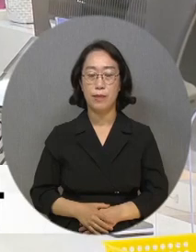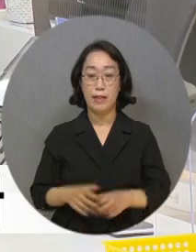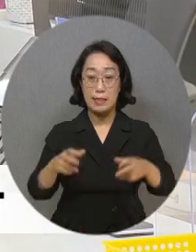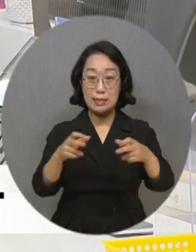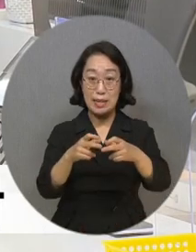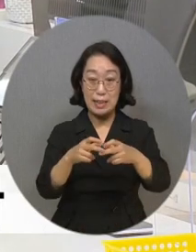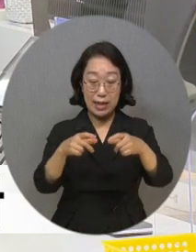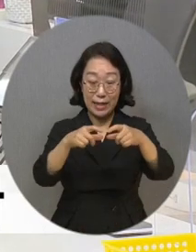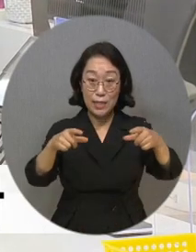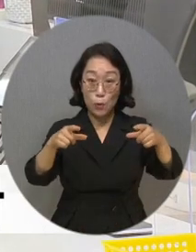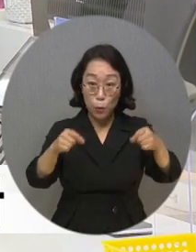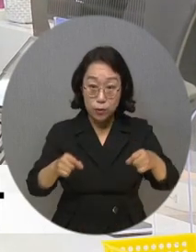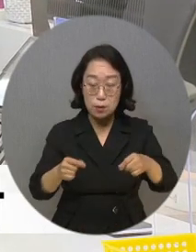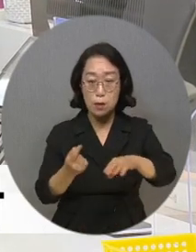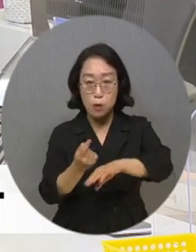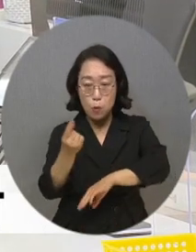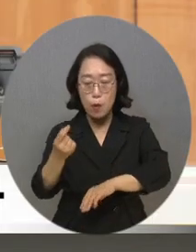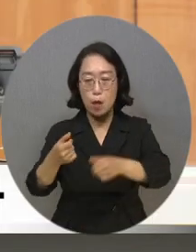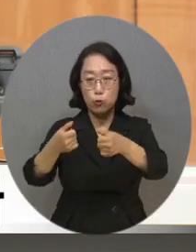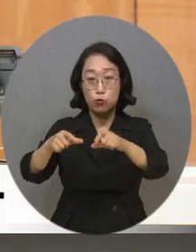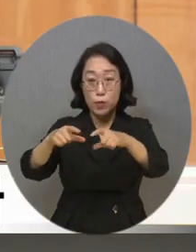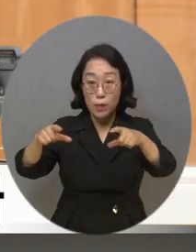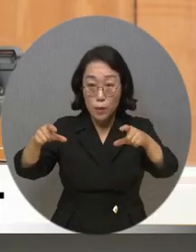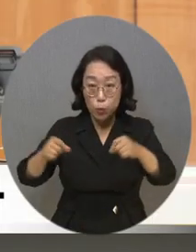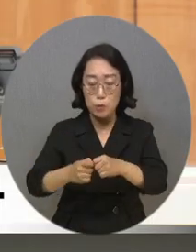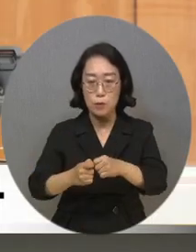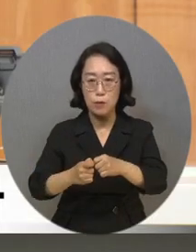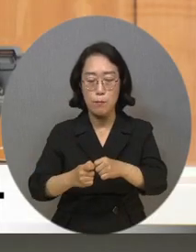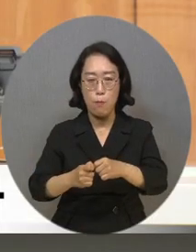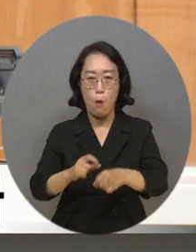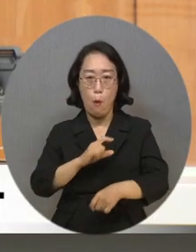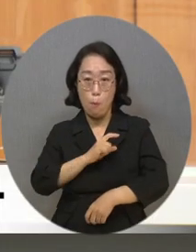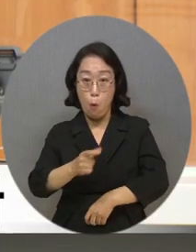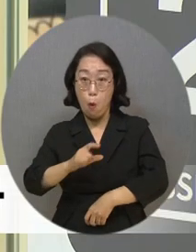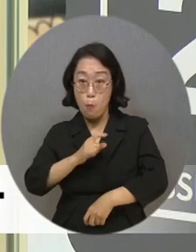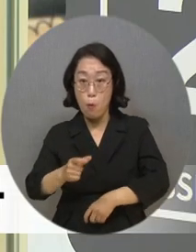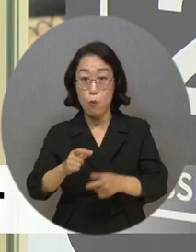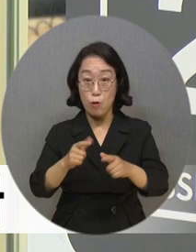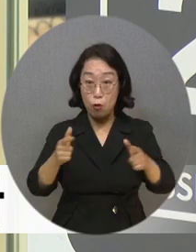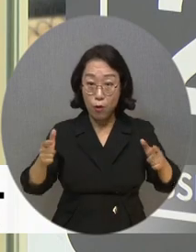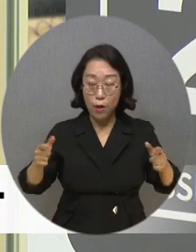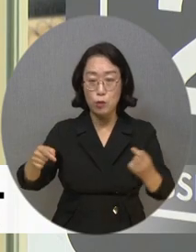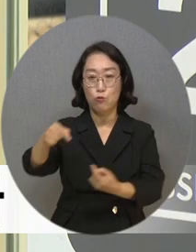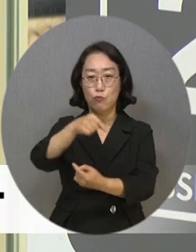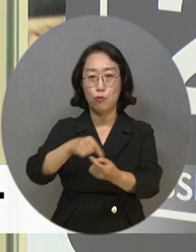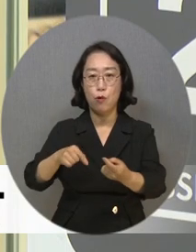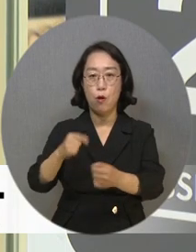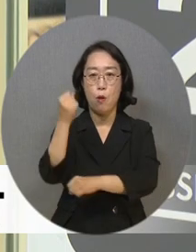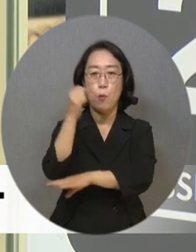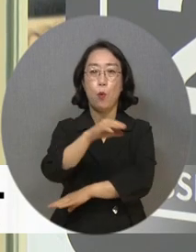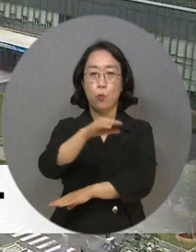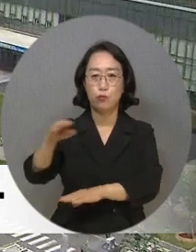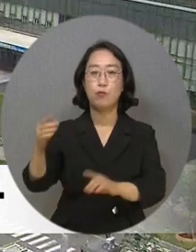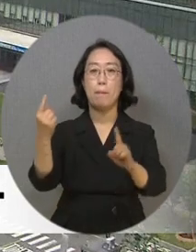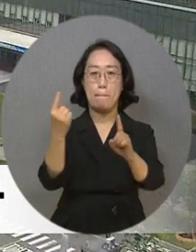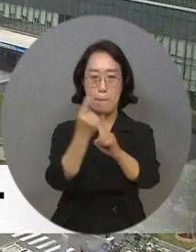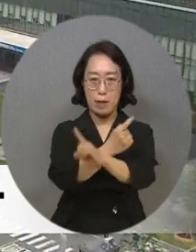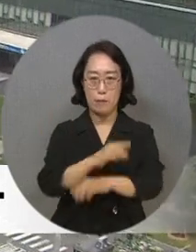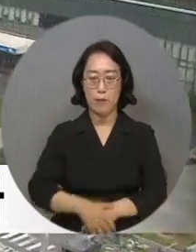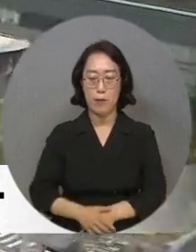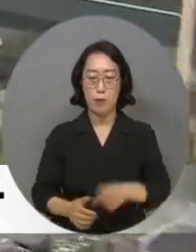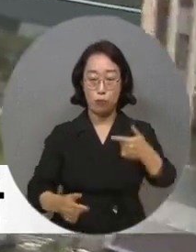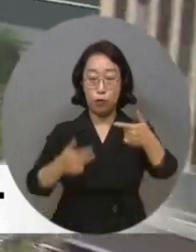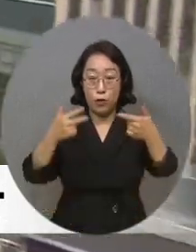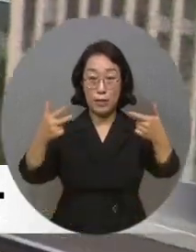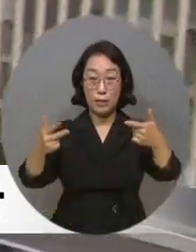앞으로 장애인 등록증을 비롯한 주민등록증 여권 등 국가 신분증의 운영표준이 제정됩니다 지난